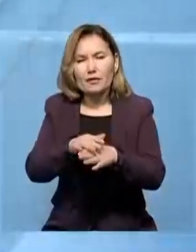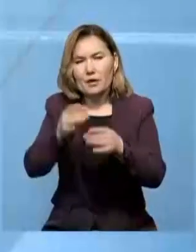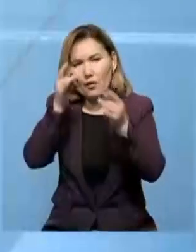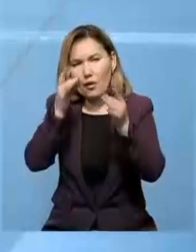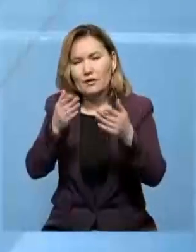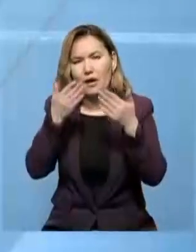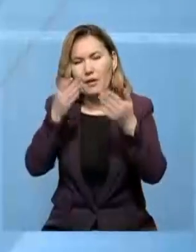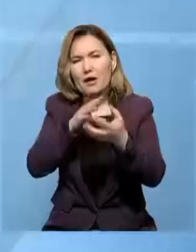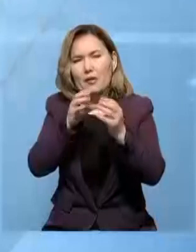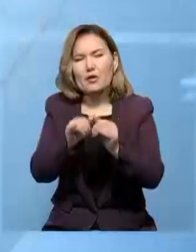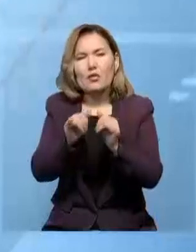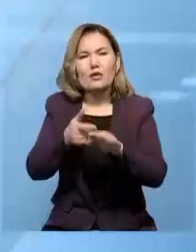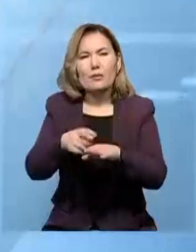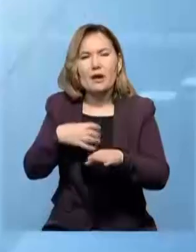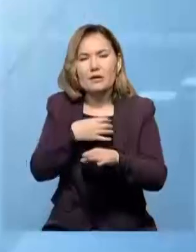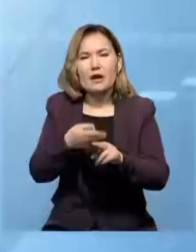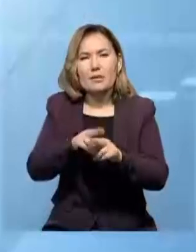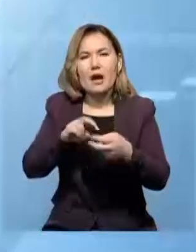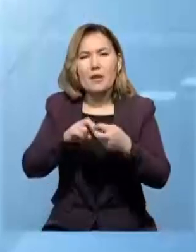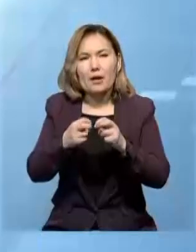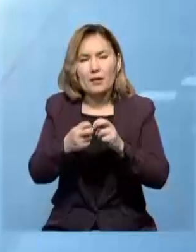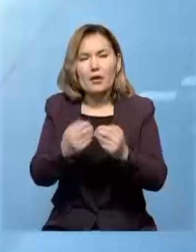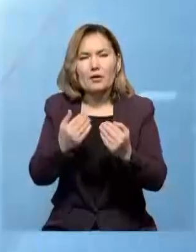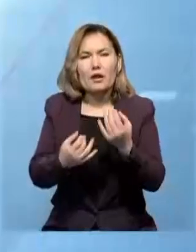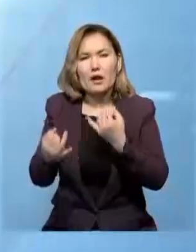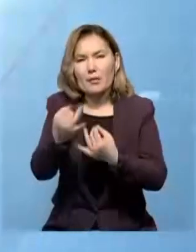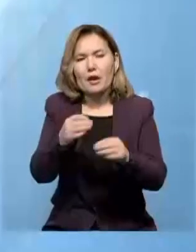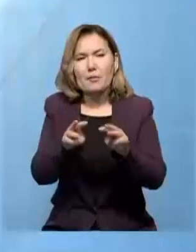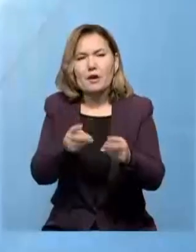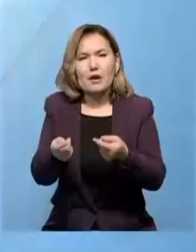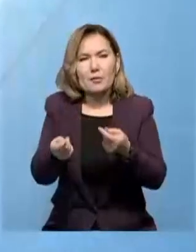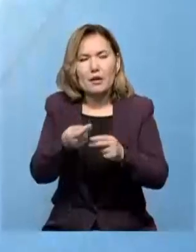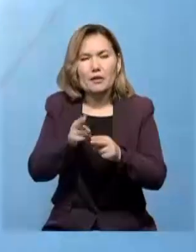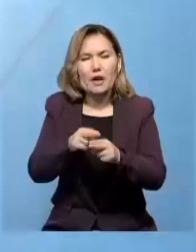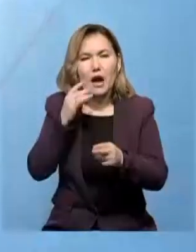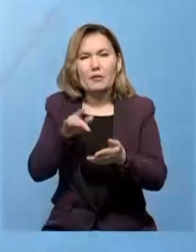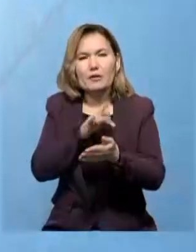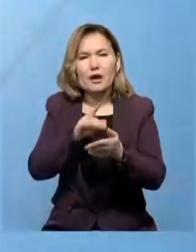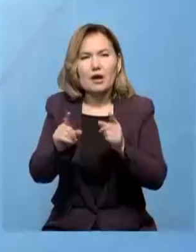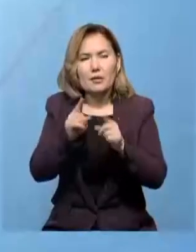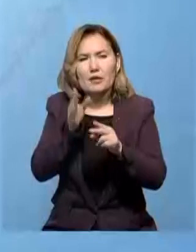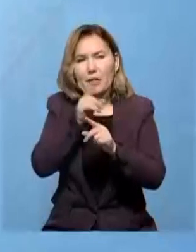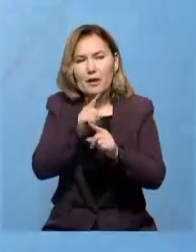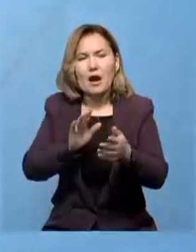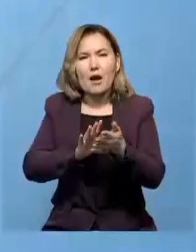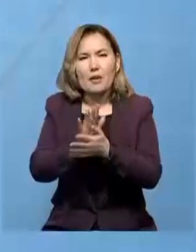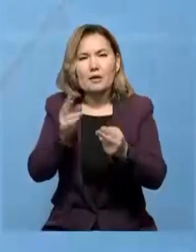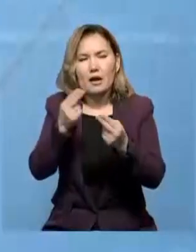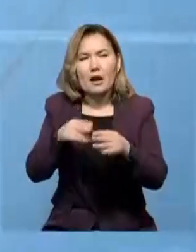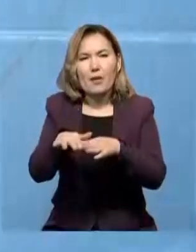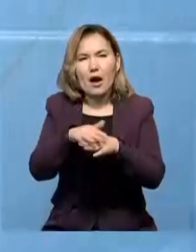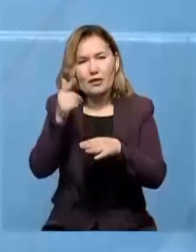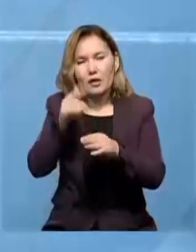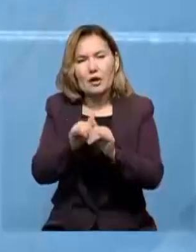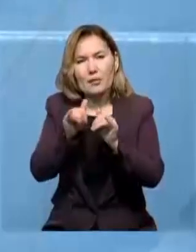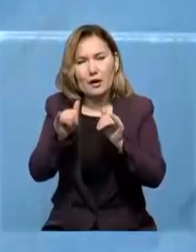мәдениетін қалыптастыруда аса маңызды. Бұл мәселелер Мәдениет және Ақпарат министрлігінің ұйымдастыруымен Алматыда өткен мерзімді басылымдар халық